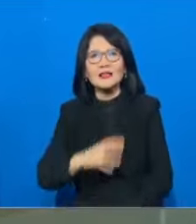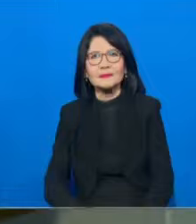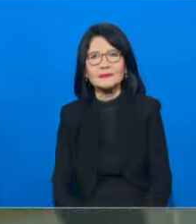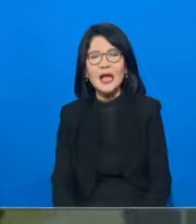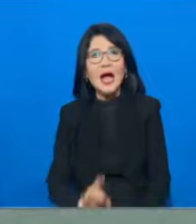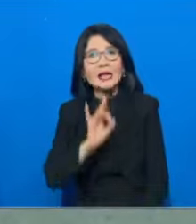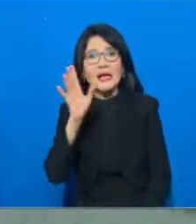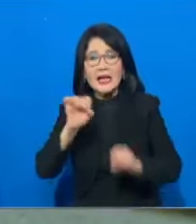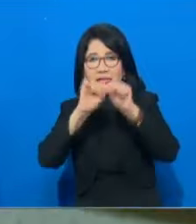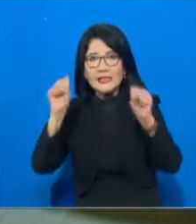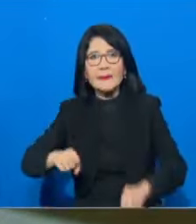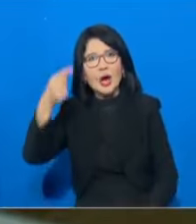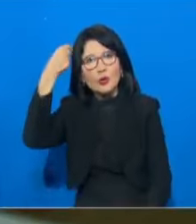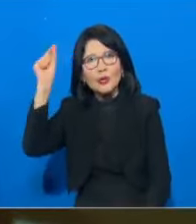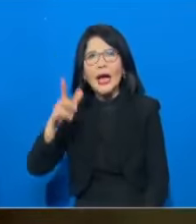disabilit